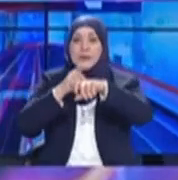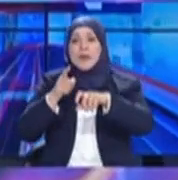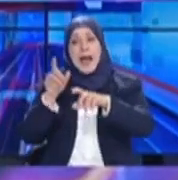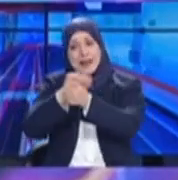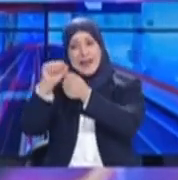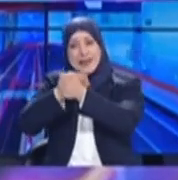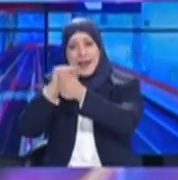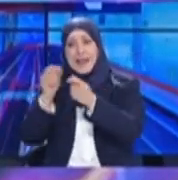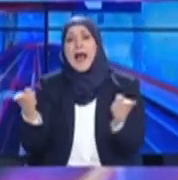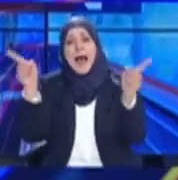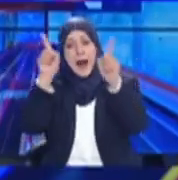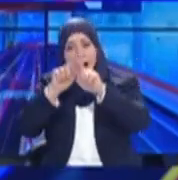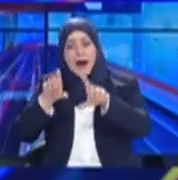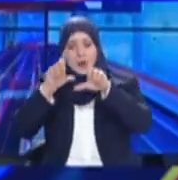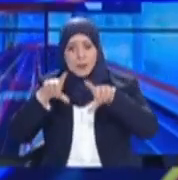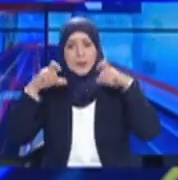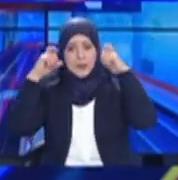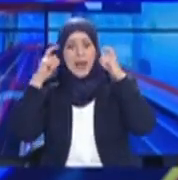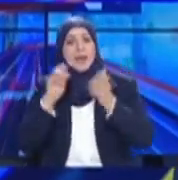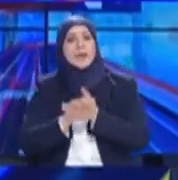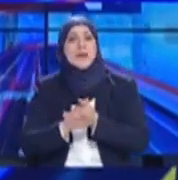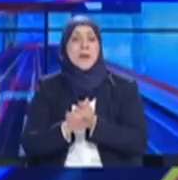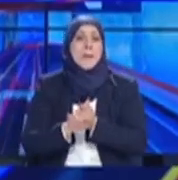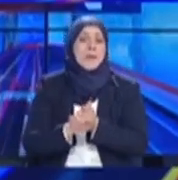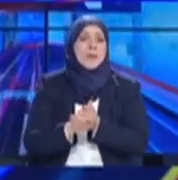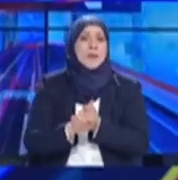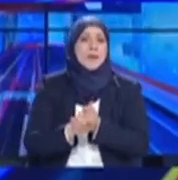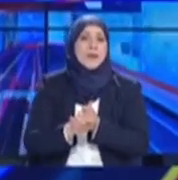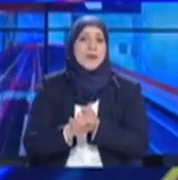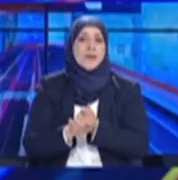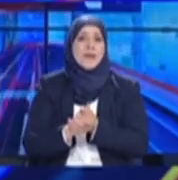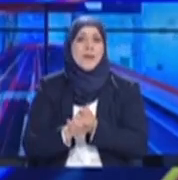بطريقه صحيه ونعاود نستعمله لان